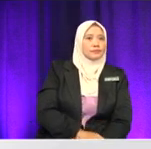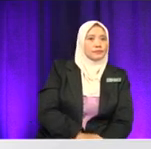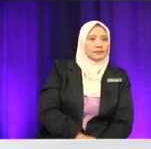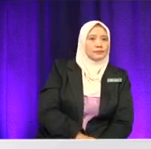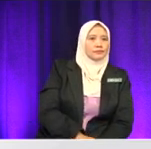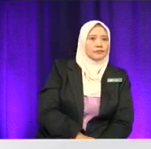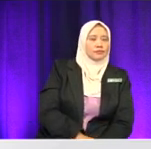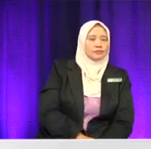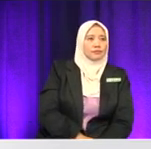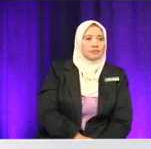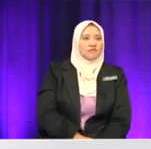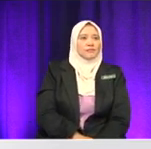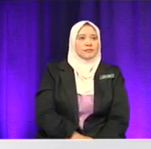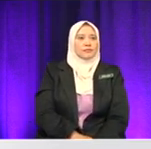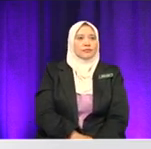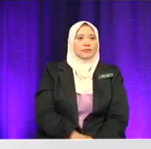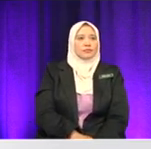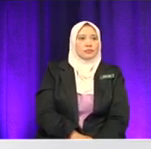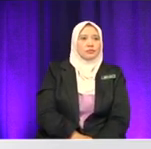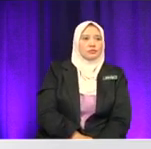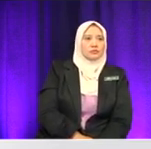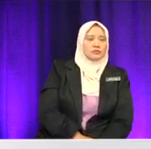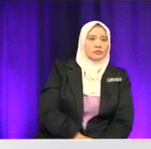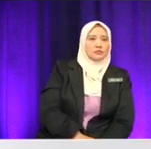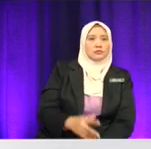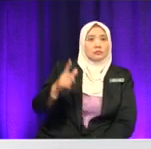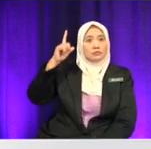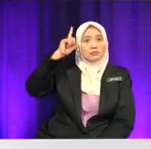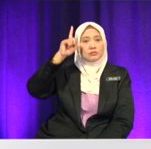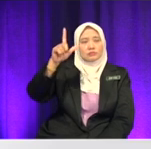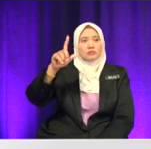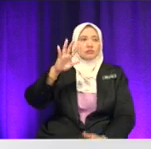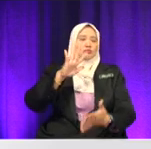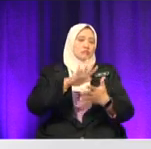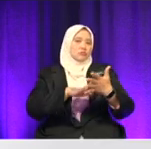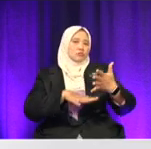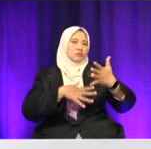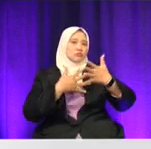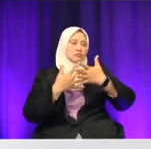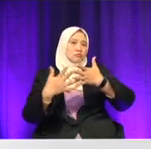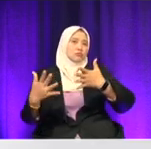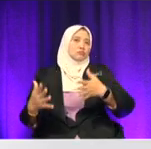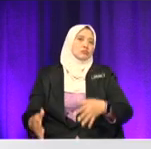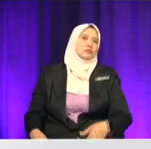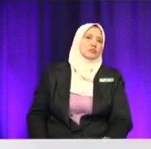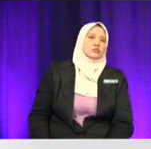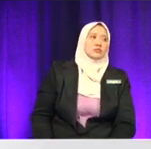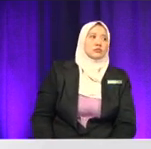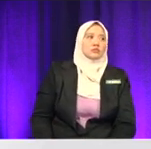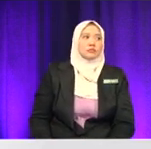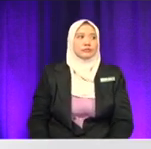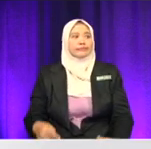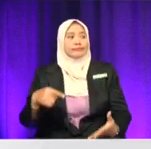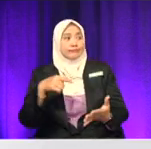pada mana, Zik? Ah, tengok kat mana, Zik? Jadual, cikgu. Jadual yang disediakan, jadual. Cikgu. Jadual. Ya, nampak tak ni? Ha, ini adalah jadual